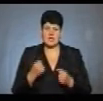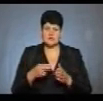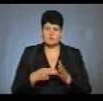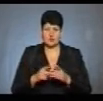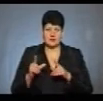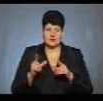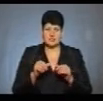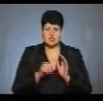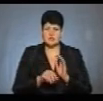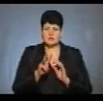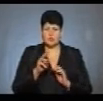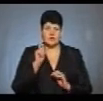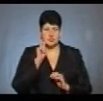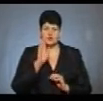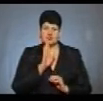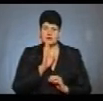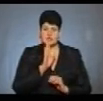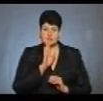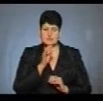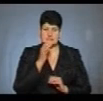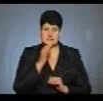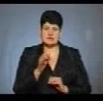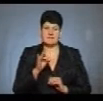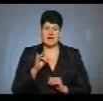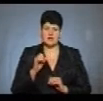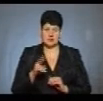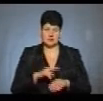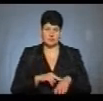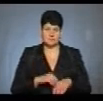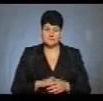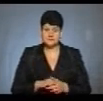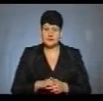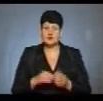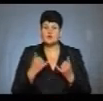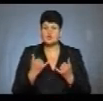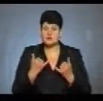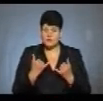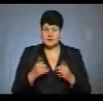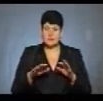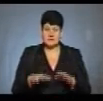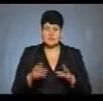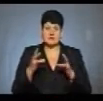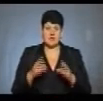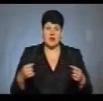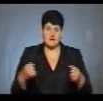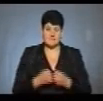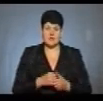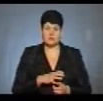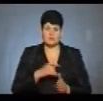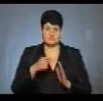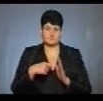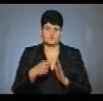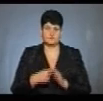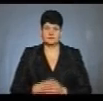на 63-річну жінку, повідомив речник Нацполіції області Сергій Крета. Сьогодні на місці аварії побувала наша знімальна група.